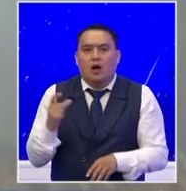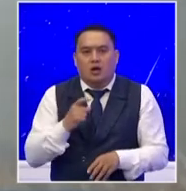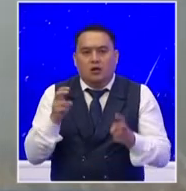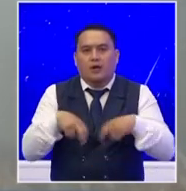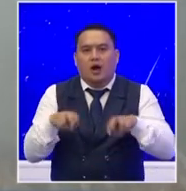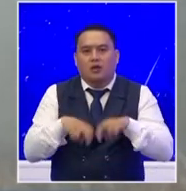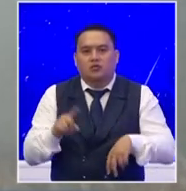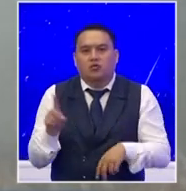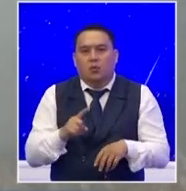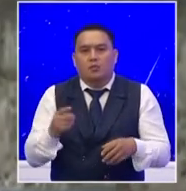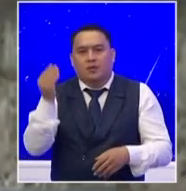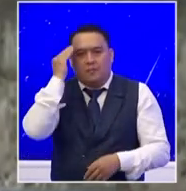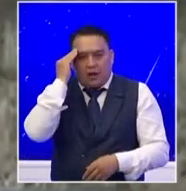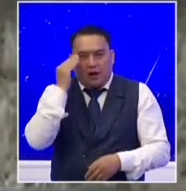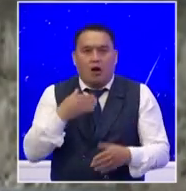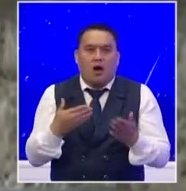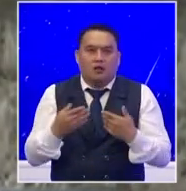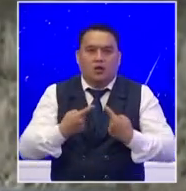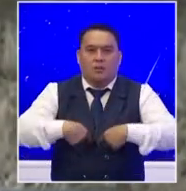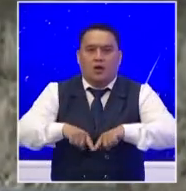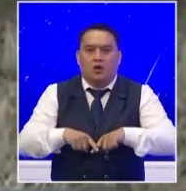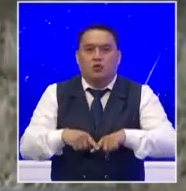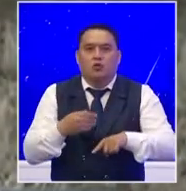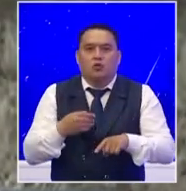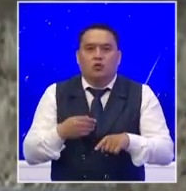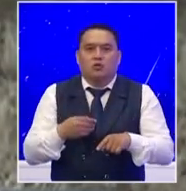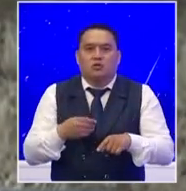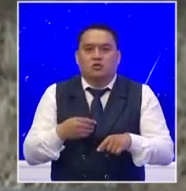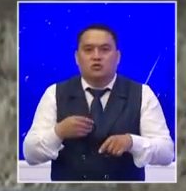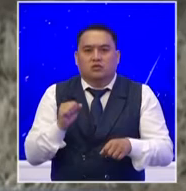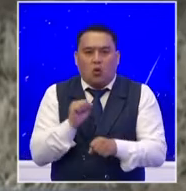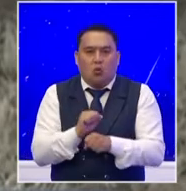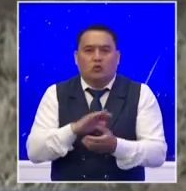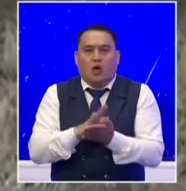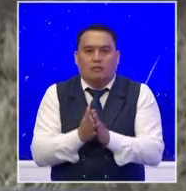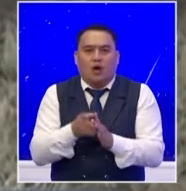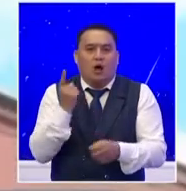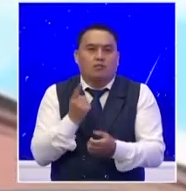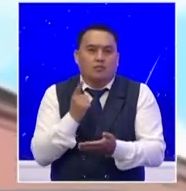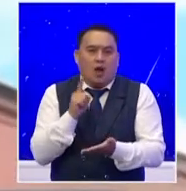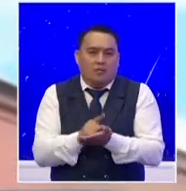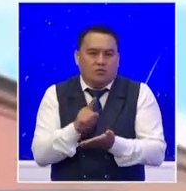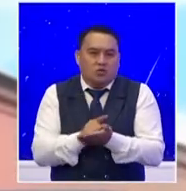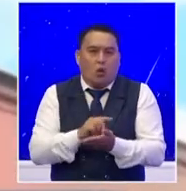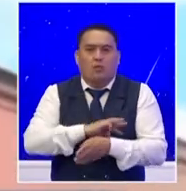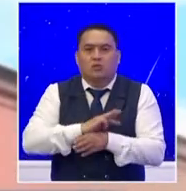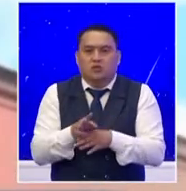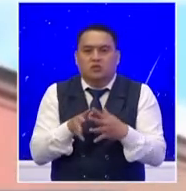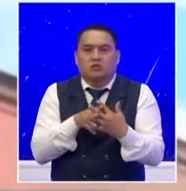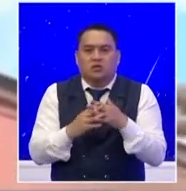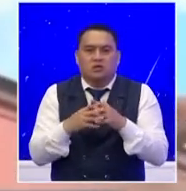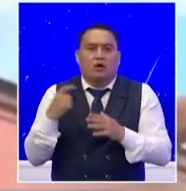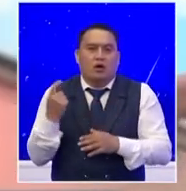экономическим расследованиям для принятия мер в отношении оператора, допустившего срывы договорных обязательств по обеспечению крестьян